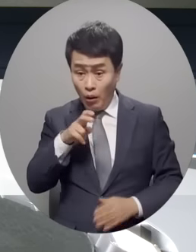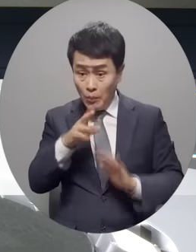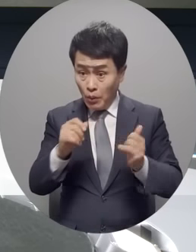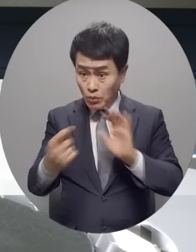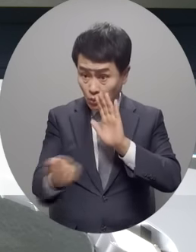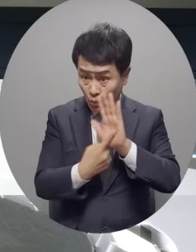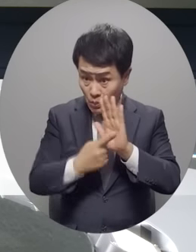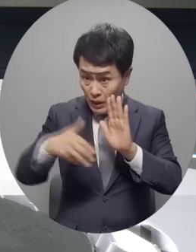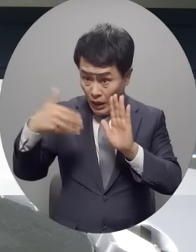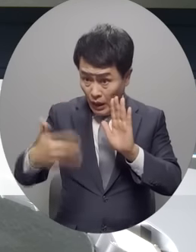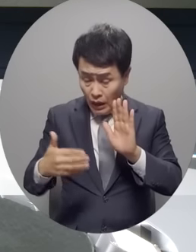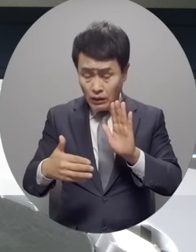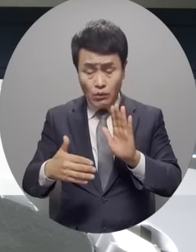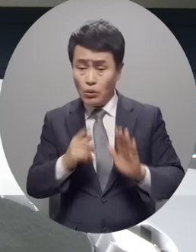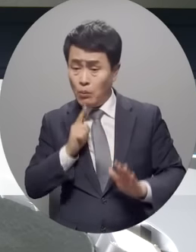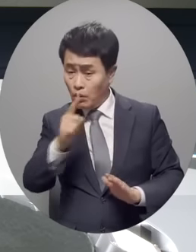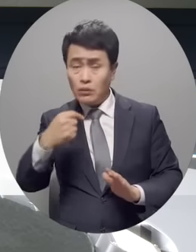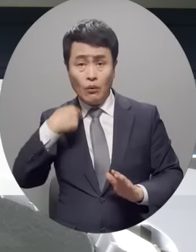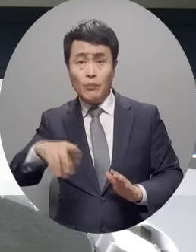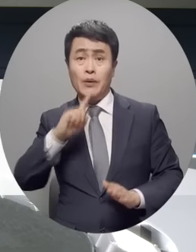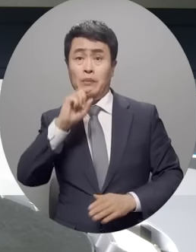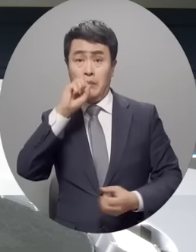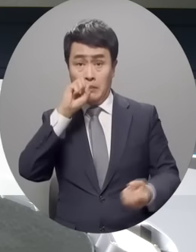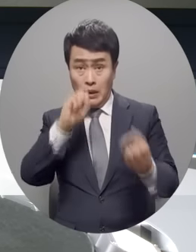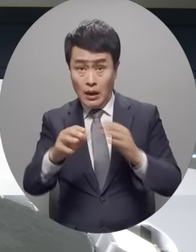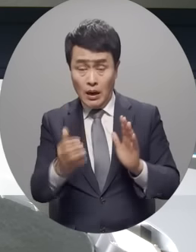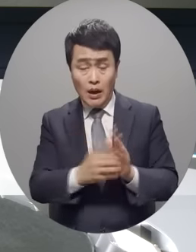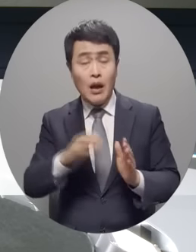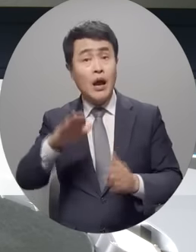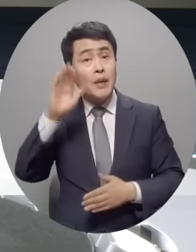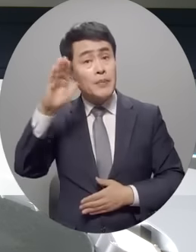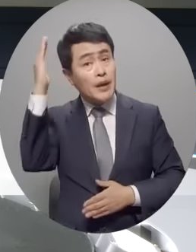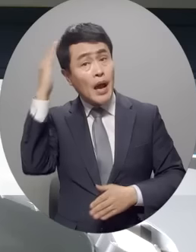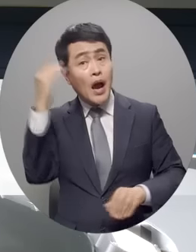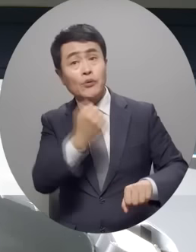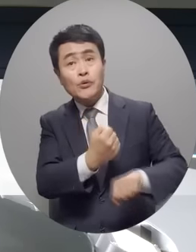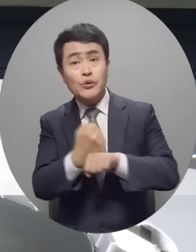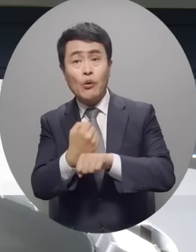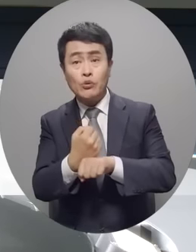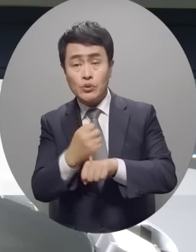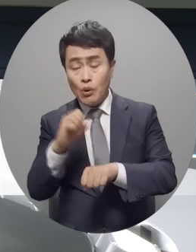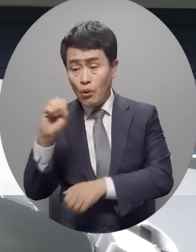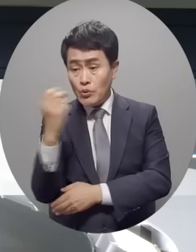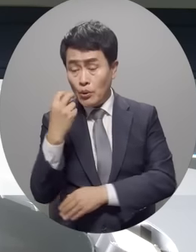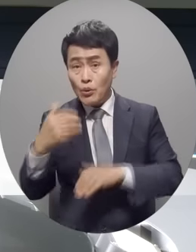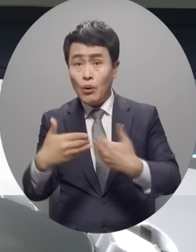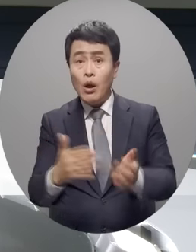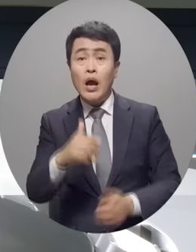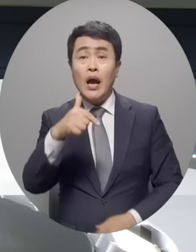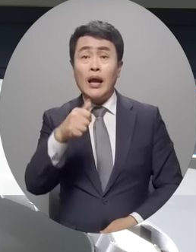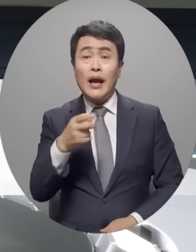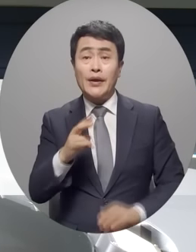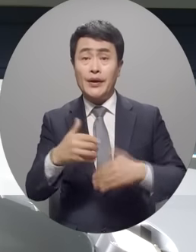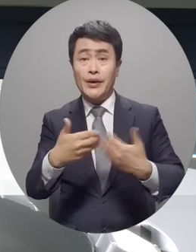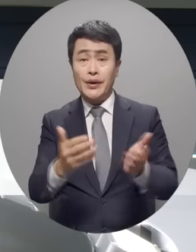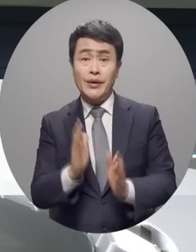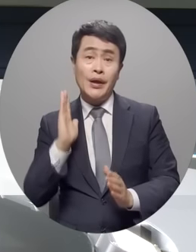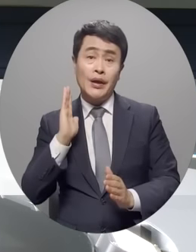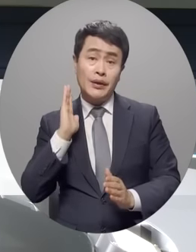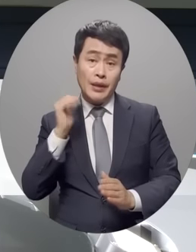여론조사는 보고하지 않았다고 말해왔습니다. 미래한국연구소 여론조사 실무자였던 강혜경 씨에 이어 대선 캠프